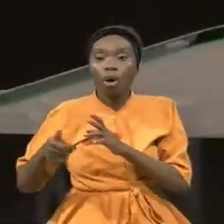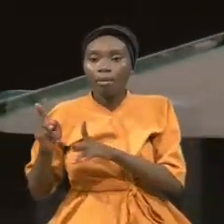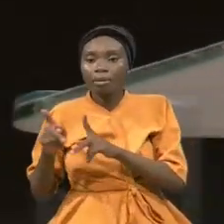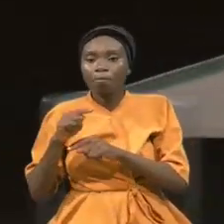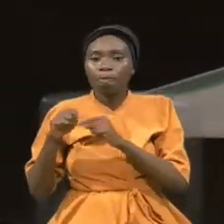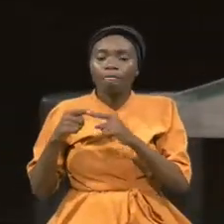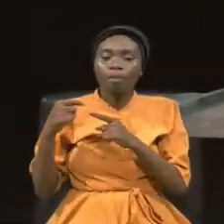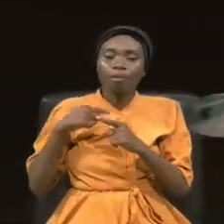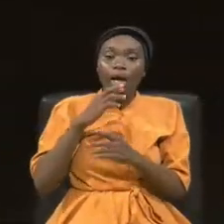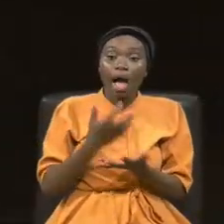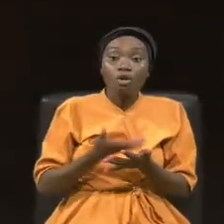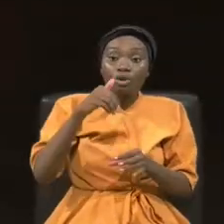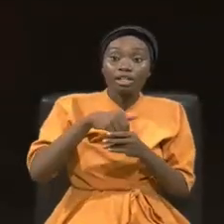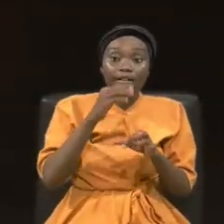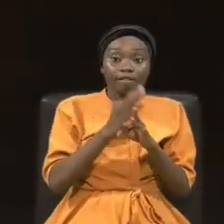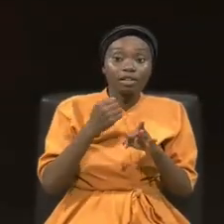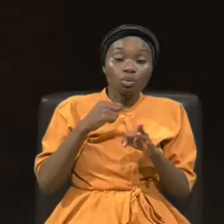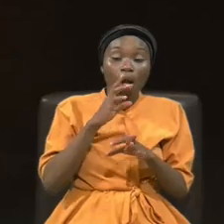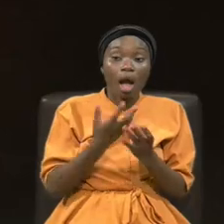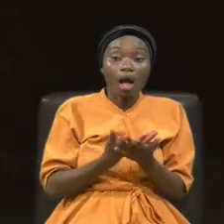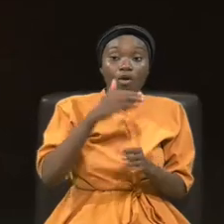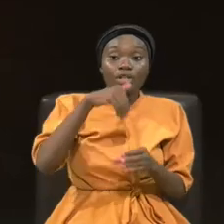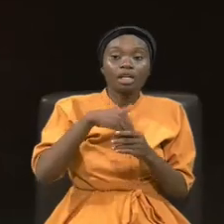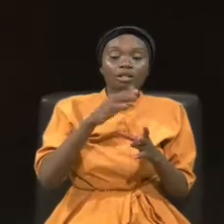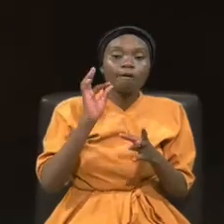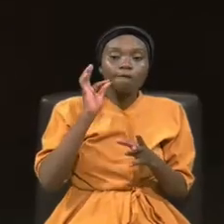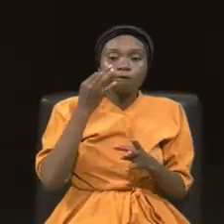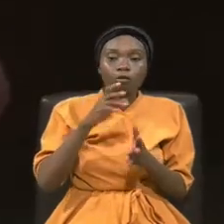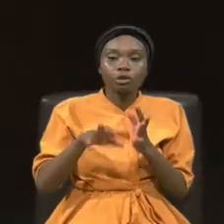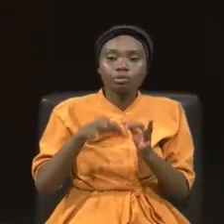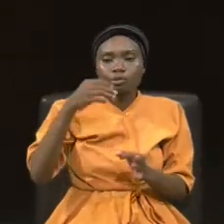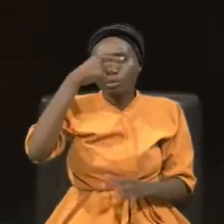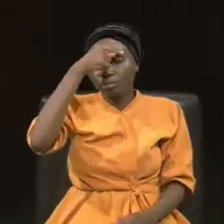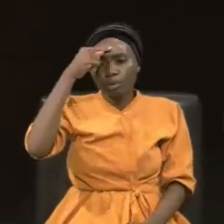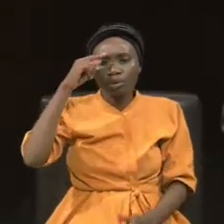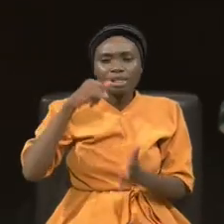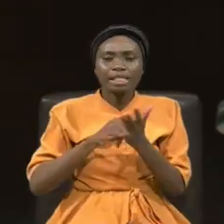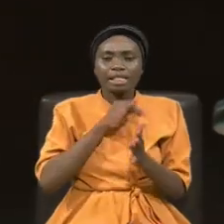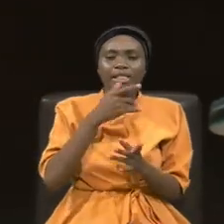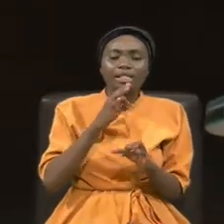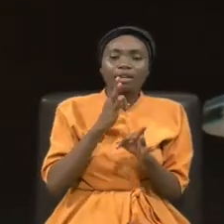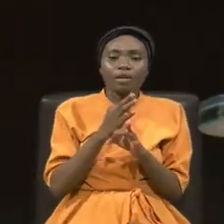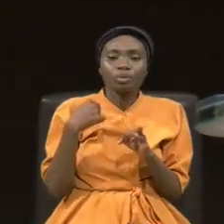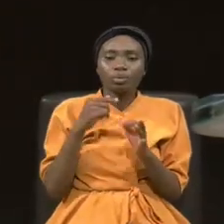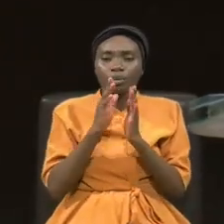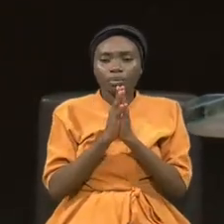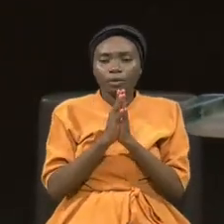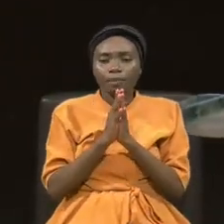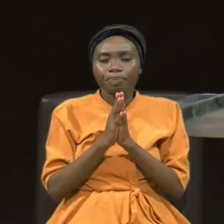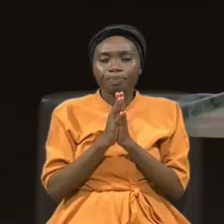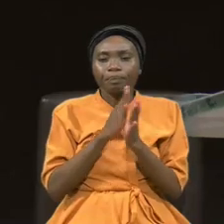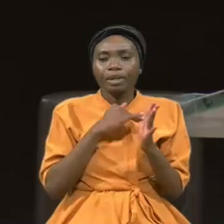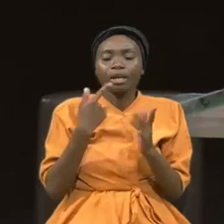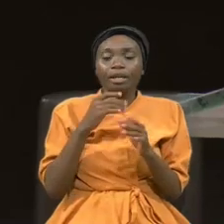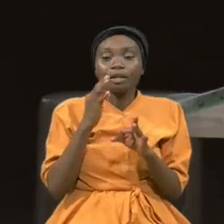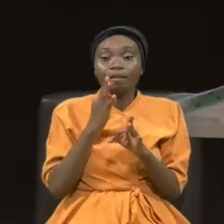sommes riches en la foi, nous sommes riches en le fruit de l'esprit, parce que c'est la foi et par la foi nous prions